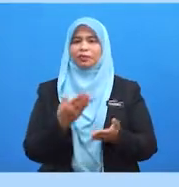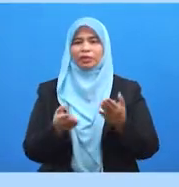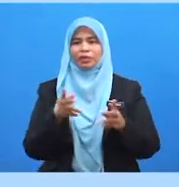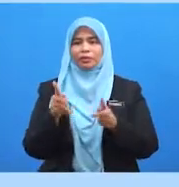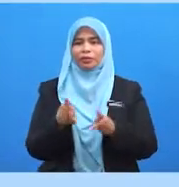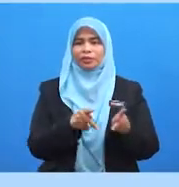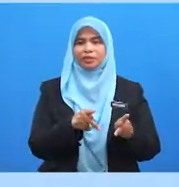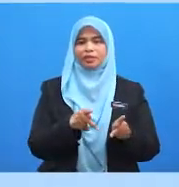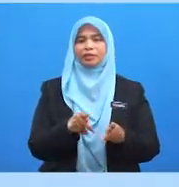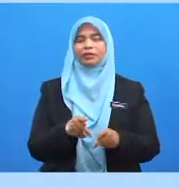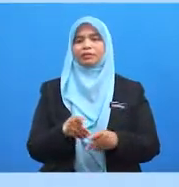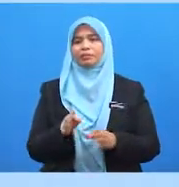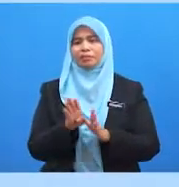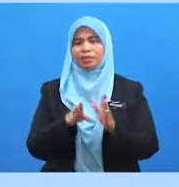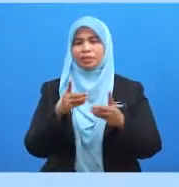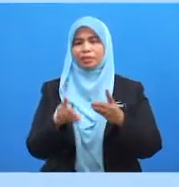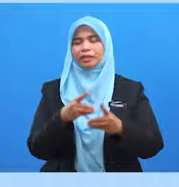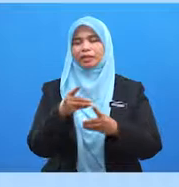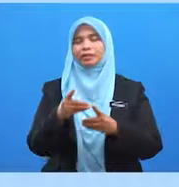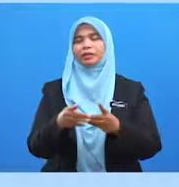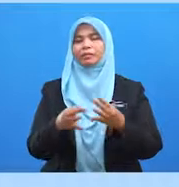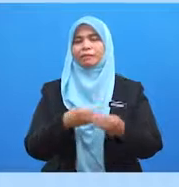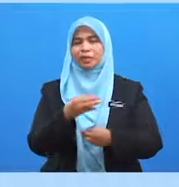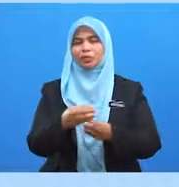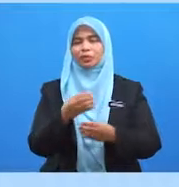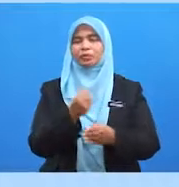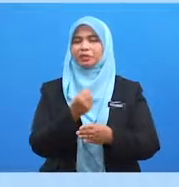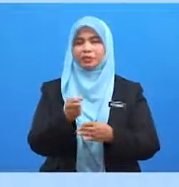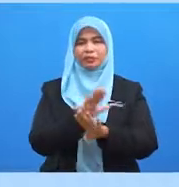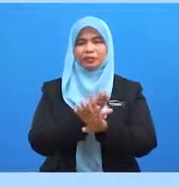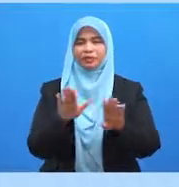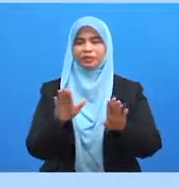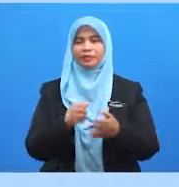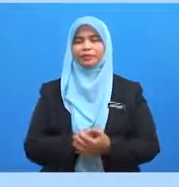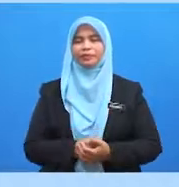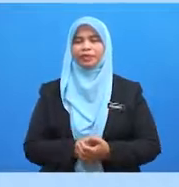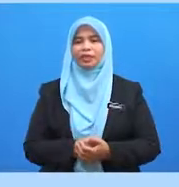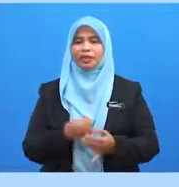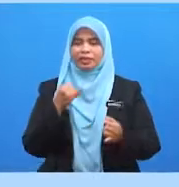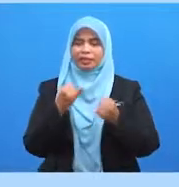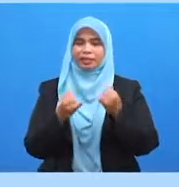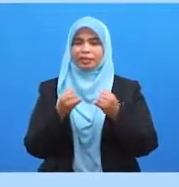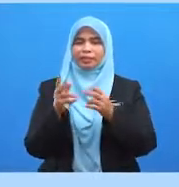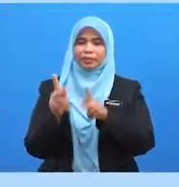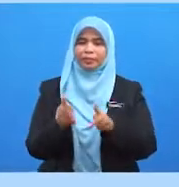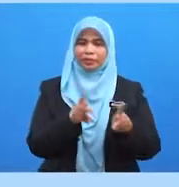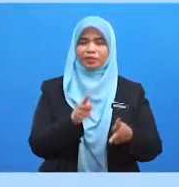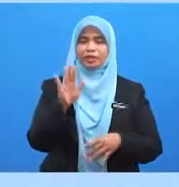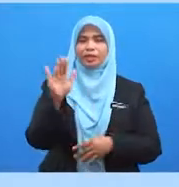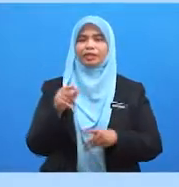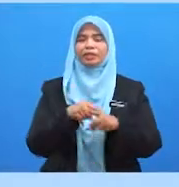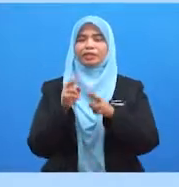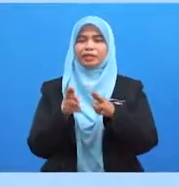yang dirancang berdaya maju atau sebaliknya. Jika projek yang dirancang